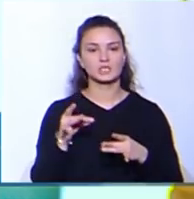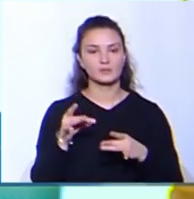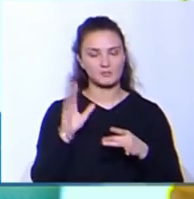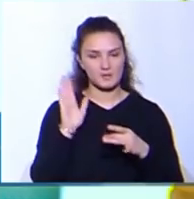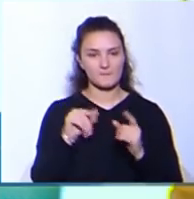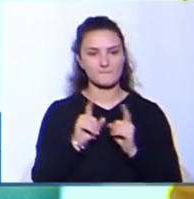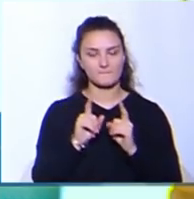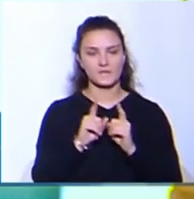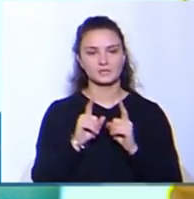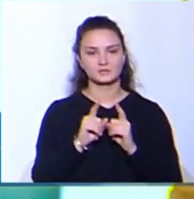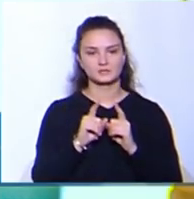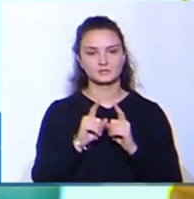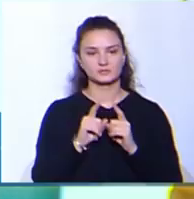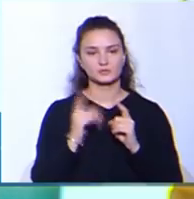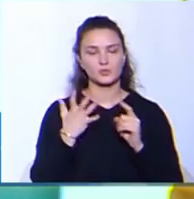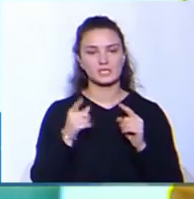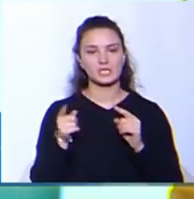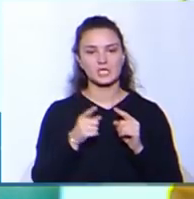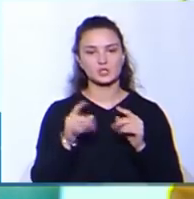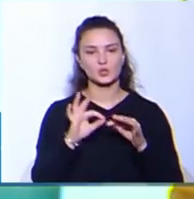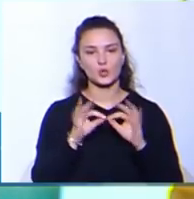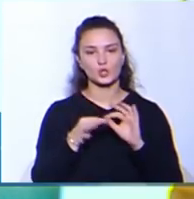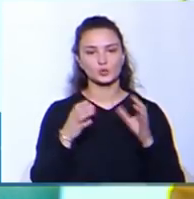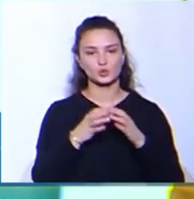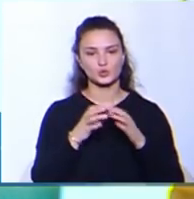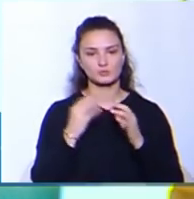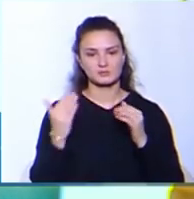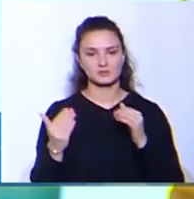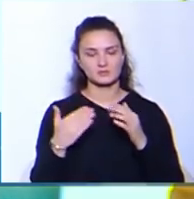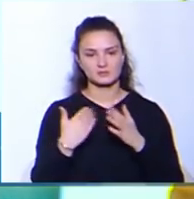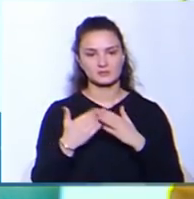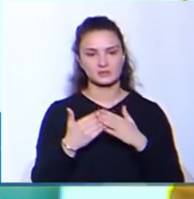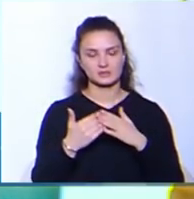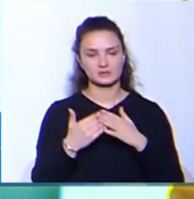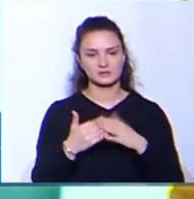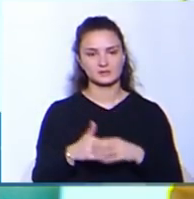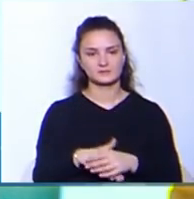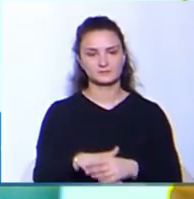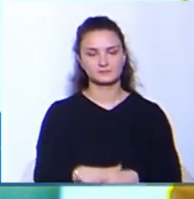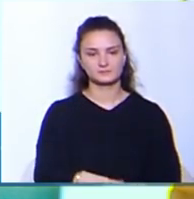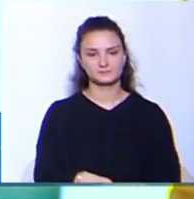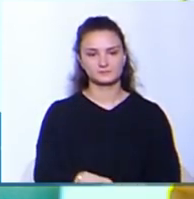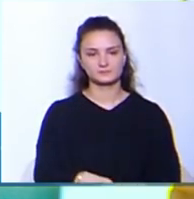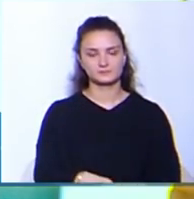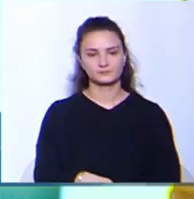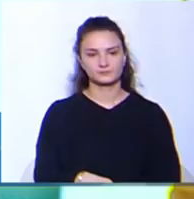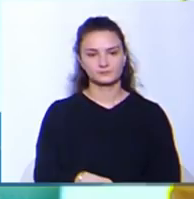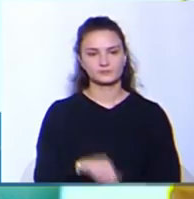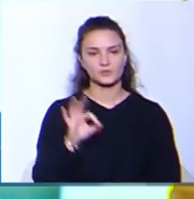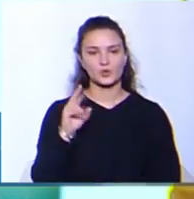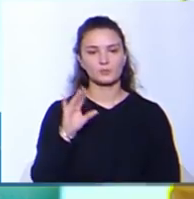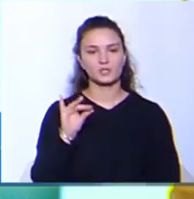ყალიბდება ხოლმე რომელიღაცა კონკრეტული ჯგუფის მიმართ, ნივთიერებათა ჯგუფის მიმართ. მაგალითად,